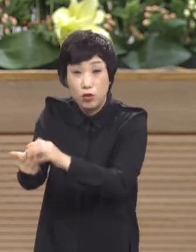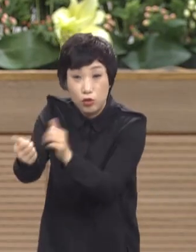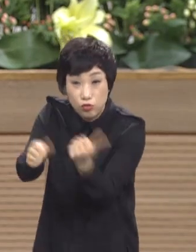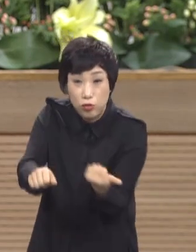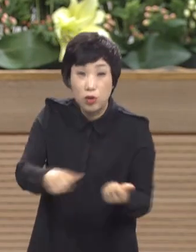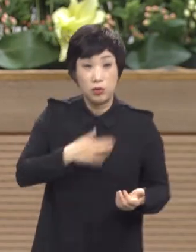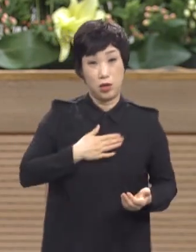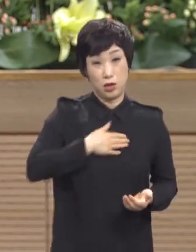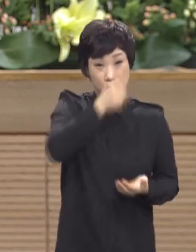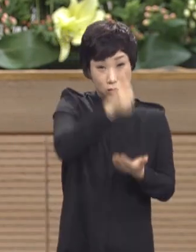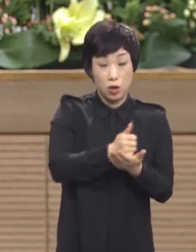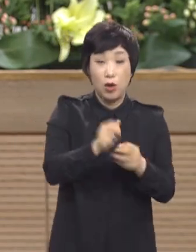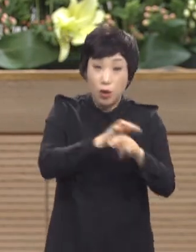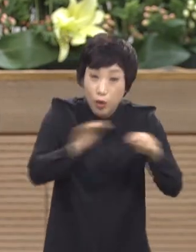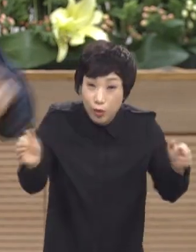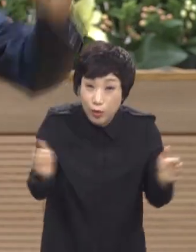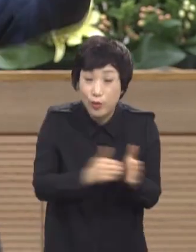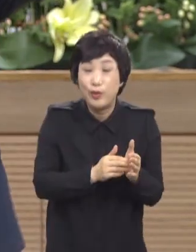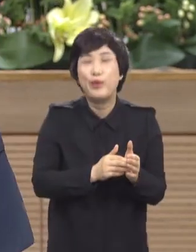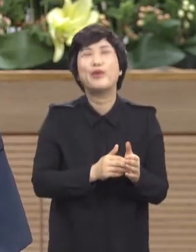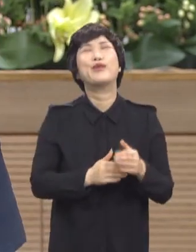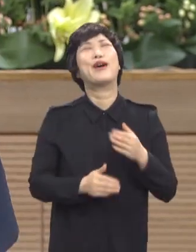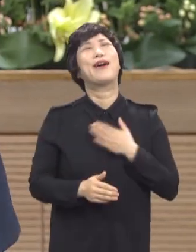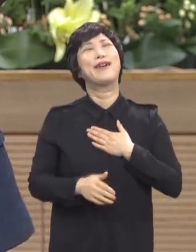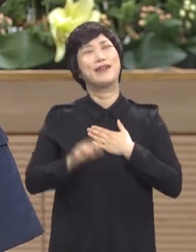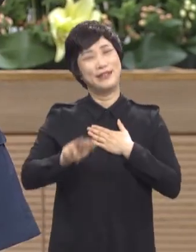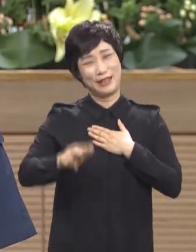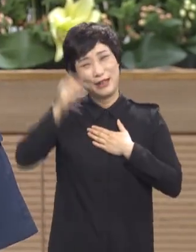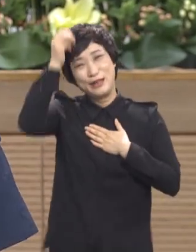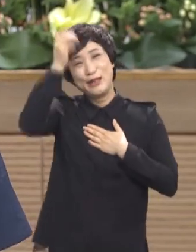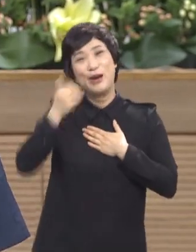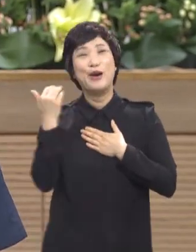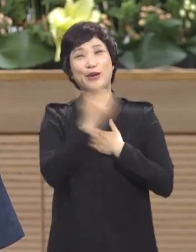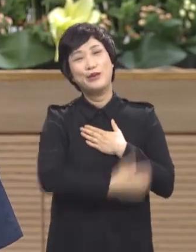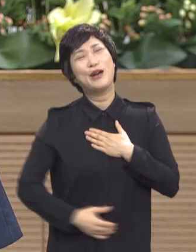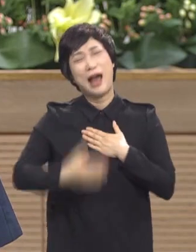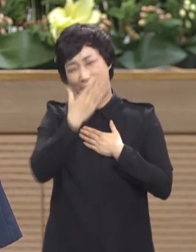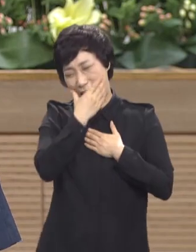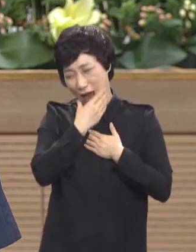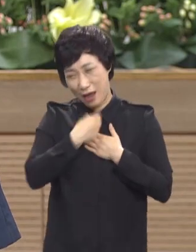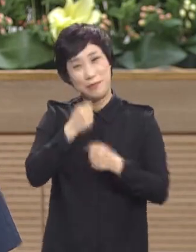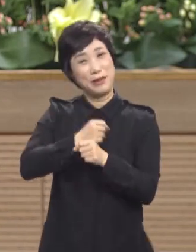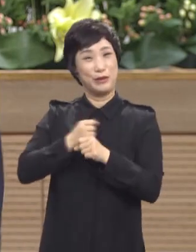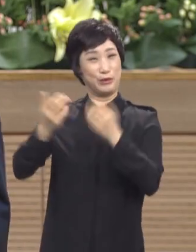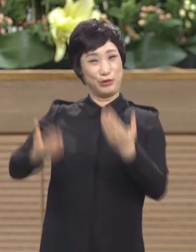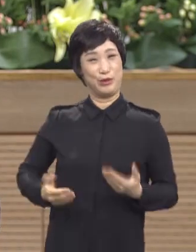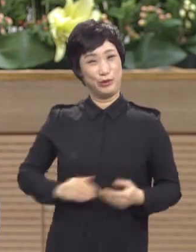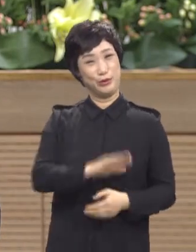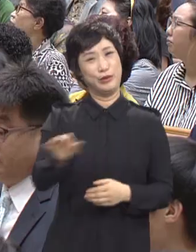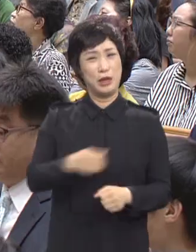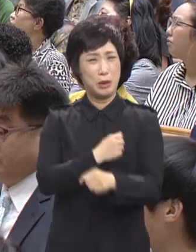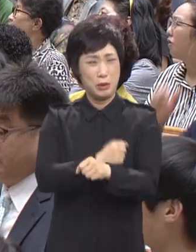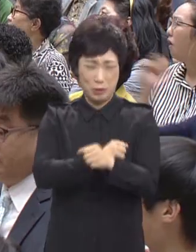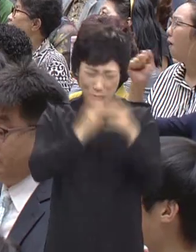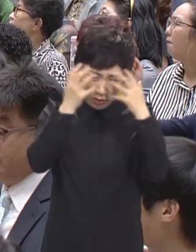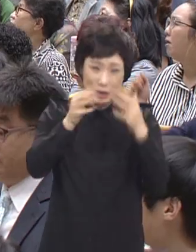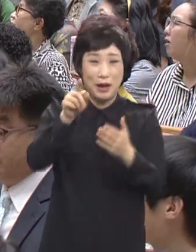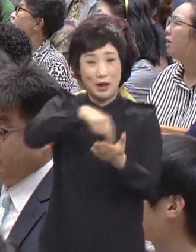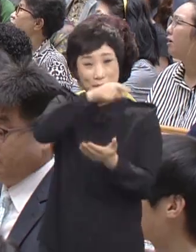무효시켜서 영육간에 행복하게 만들어주시려고 우리 고난을 갚아주러 왔다 이